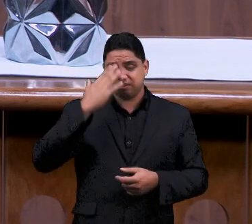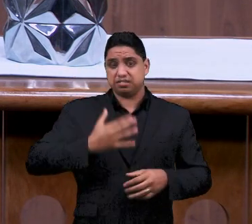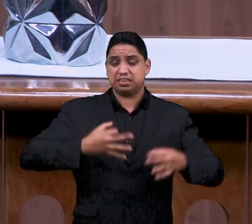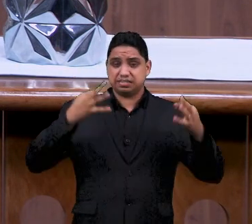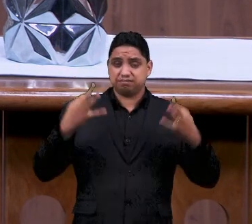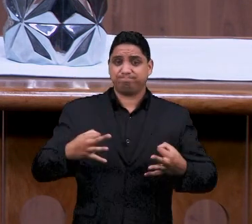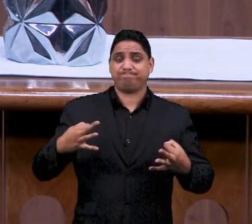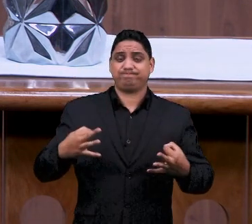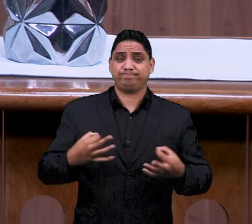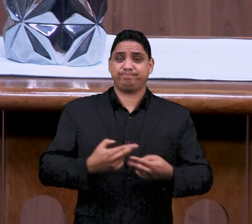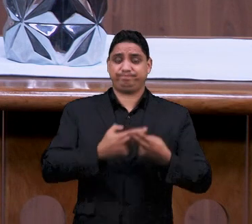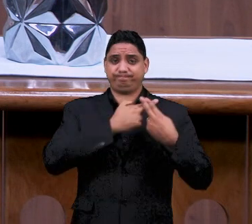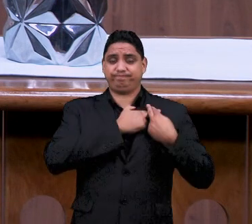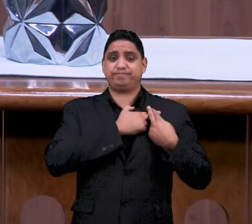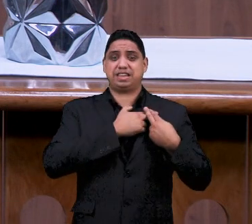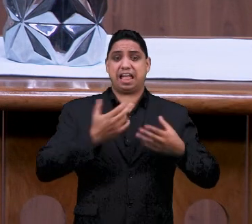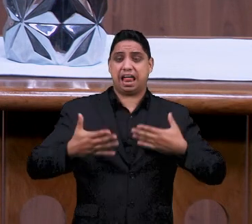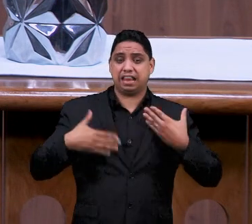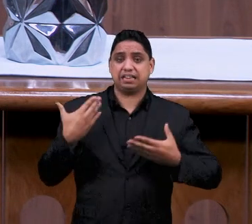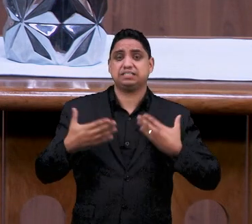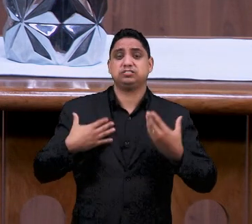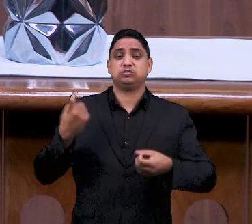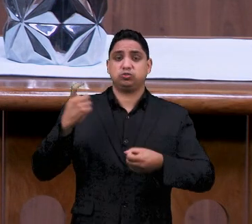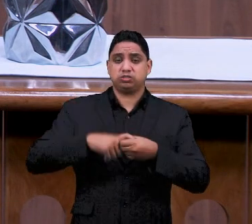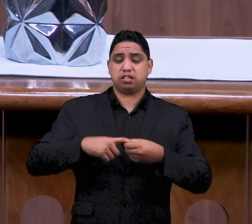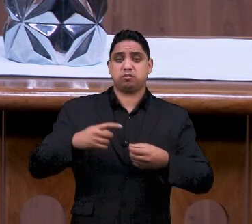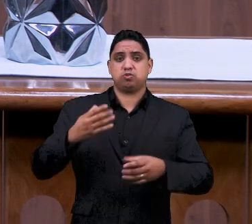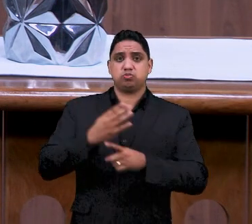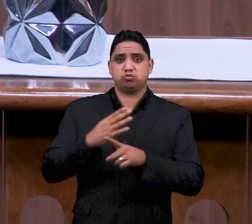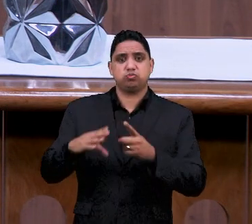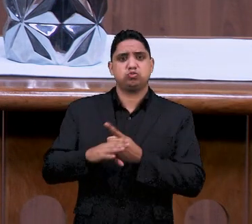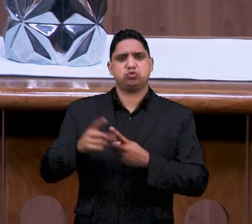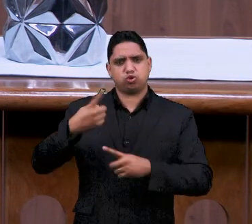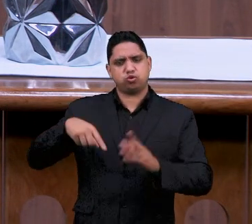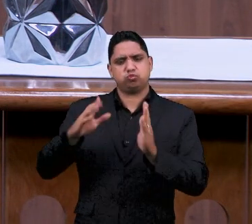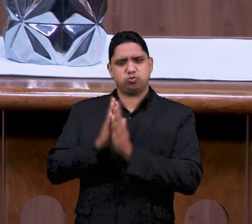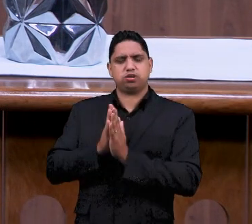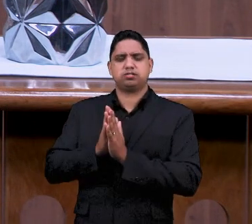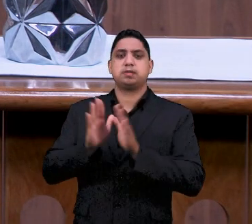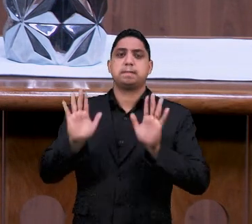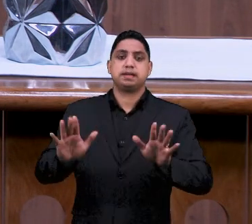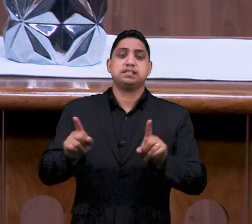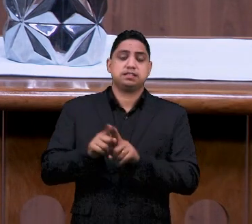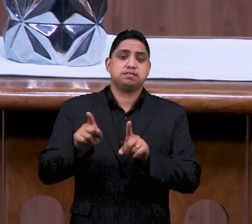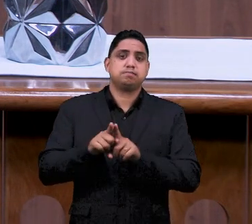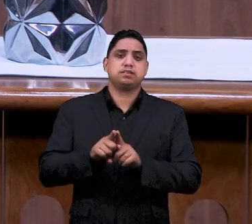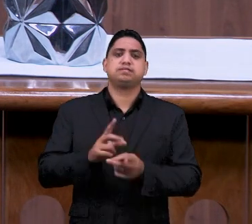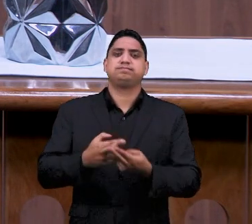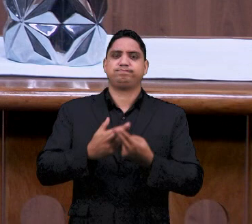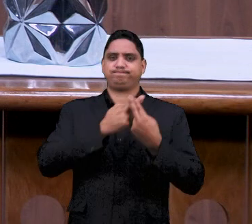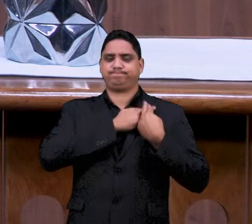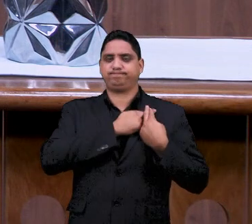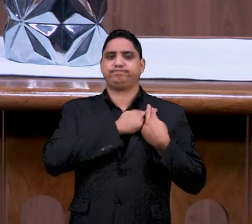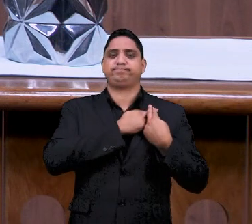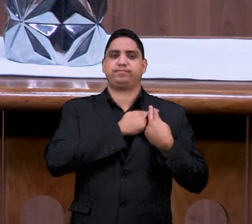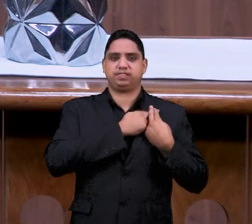sérieuseté de ce moment, la joie de revenir au culte. Nous prions pour cela, mais au même instant, la responsabilité,